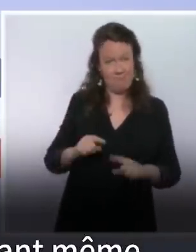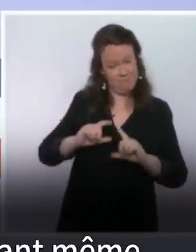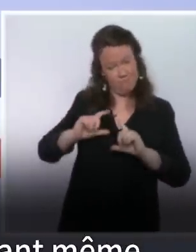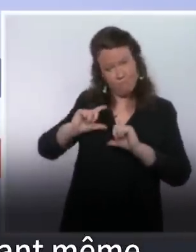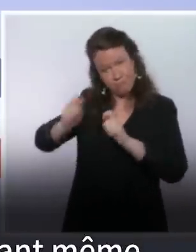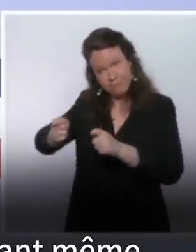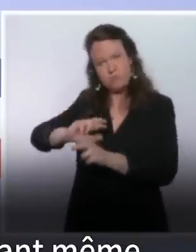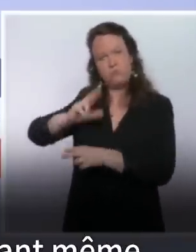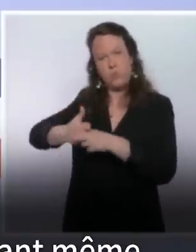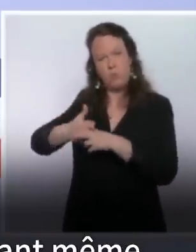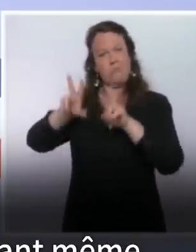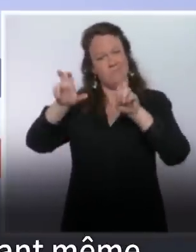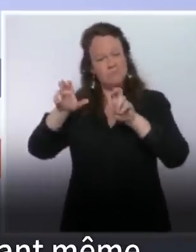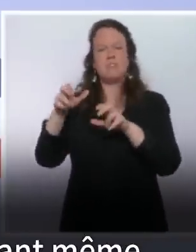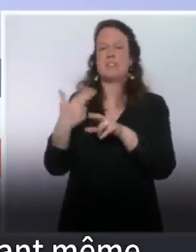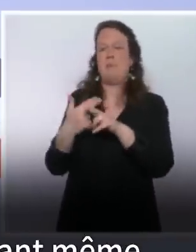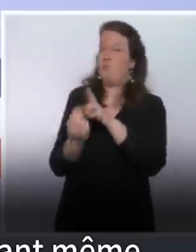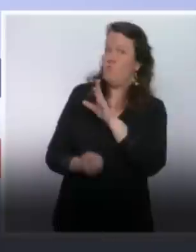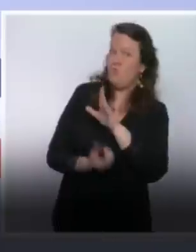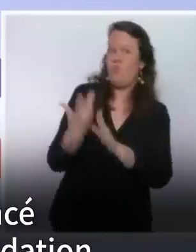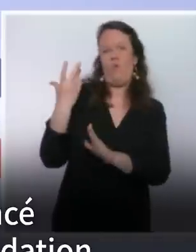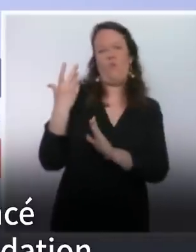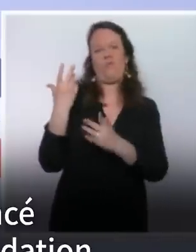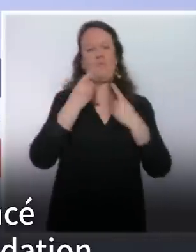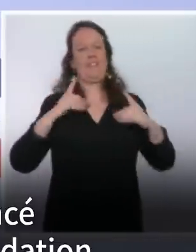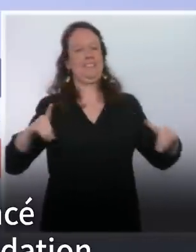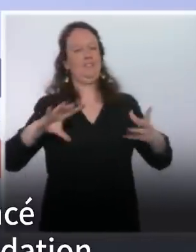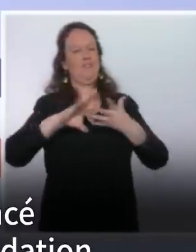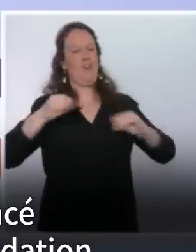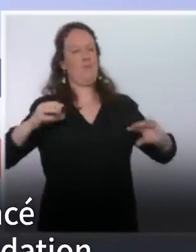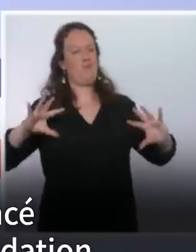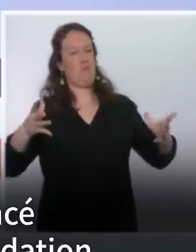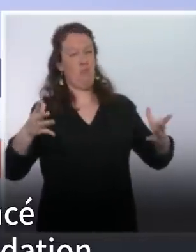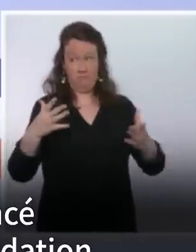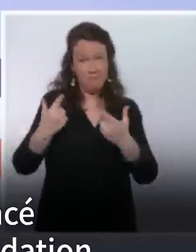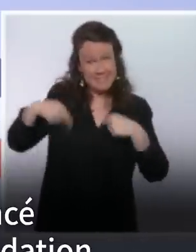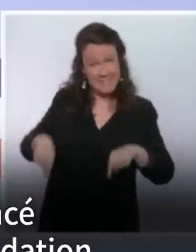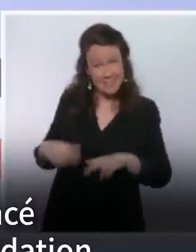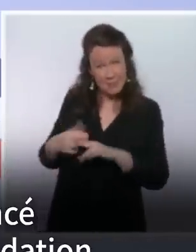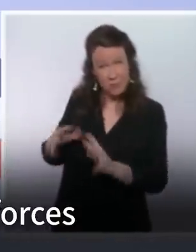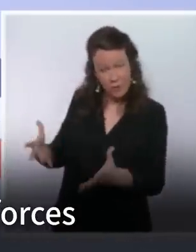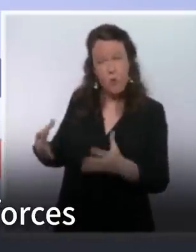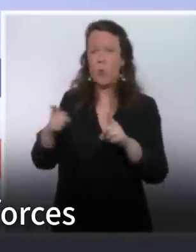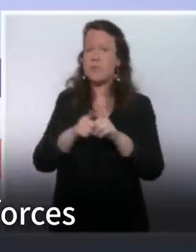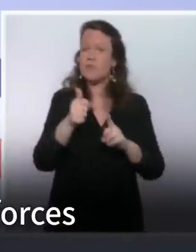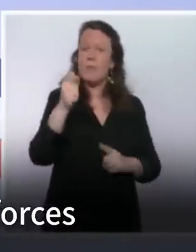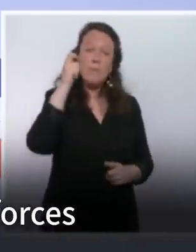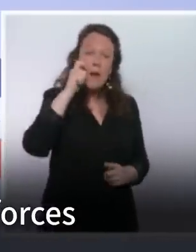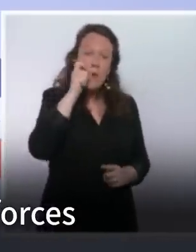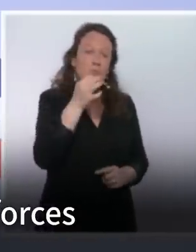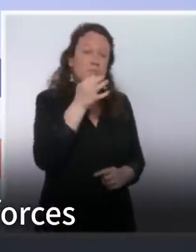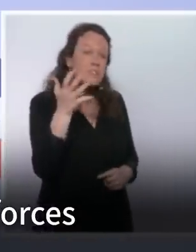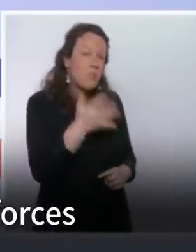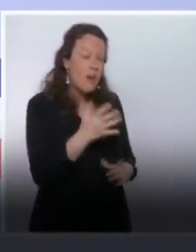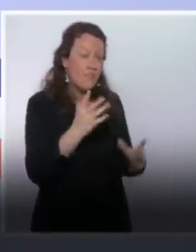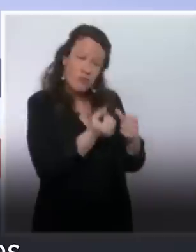démocratique. Et c'est aussi le sens de la démarche du président qui, avant même sa réélection, avait annoncé le Conseil national de la refondation pour permettre à toutes les forces